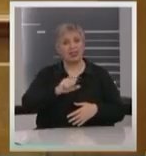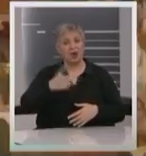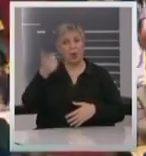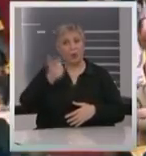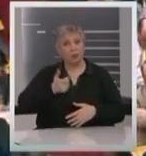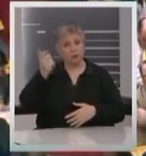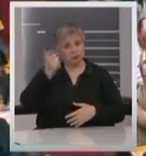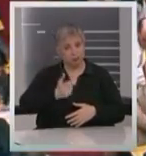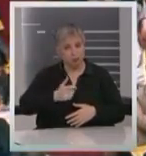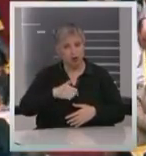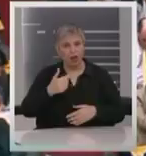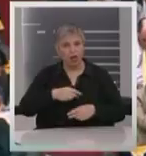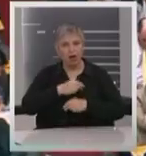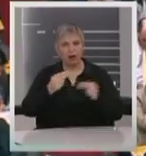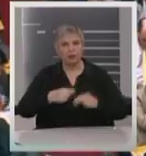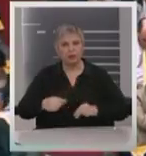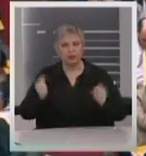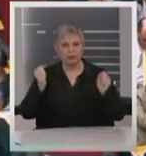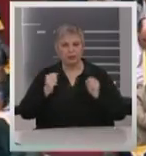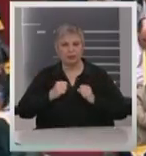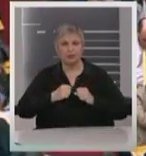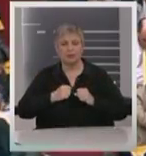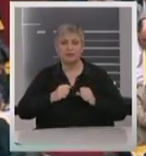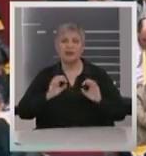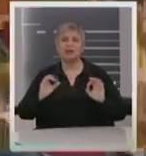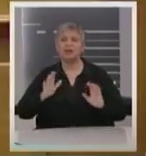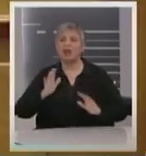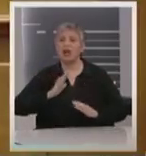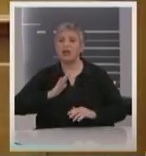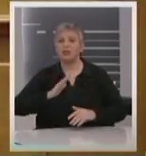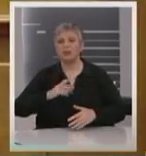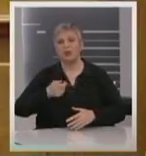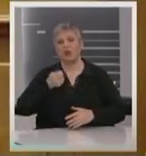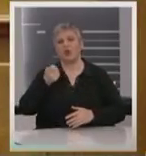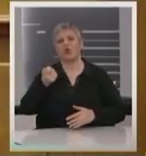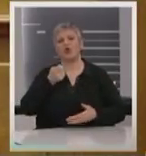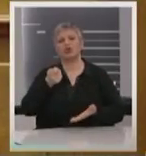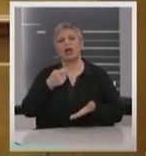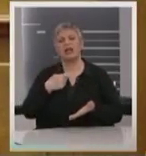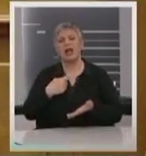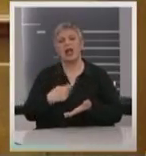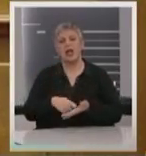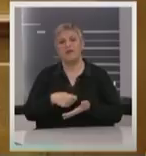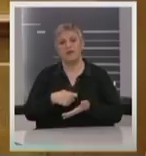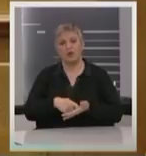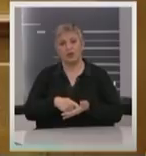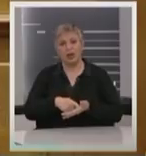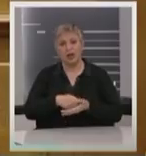τα χρέη των πολιτών προς την εφορία ξεπέρασαν το αστρονομικό ποσό των